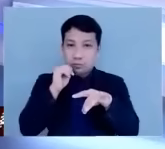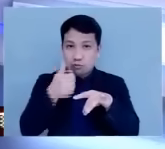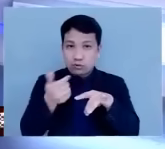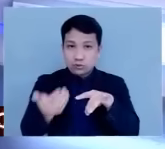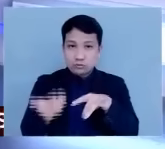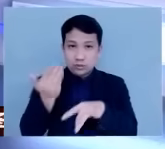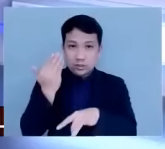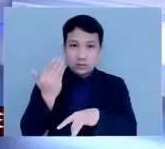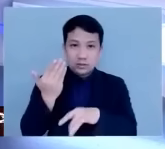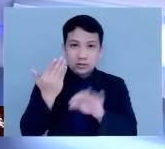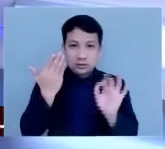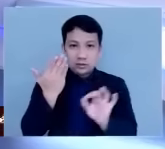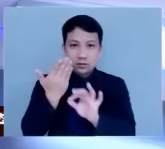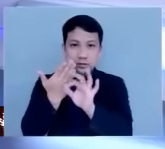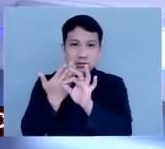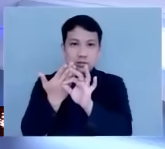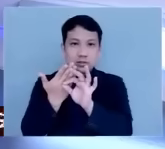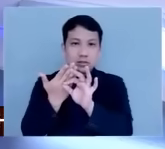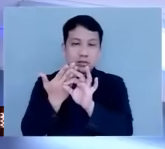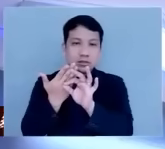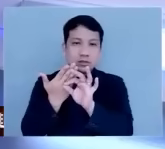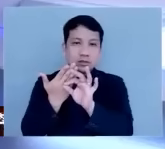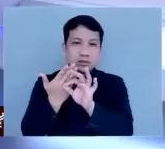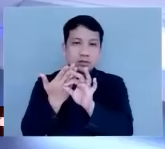dito na po siya. And,